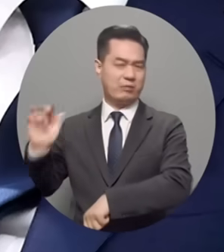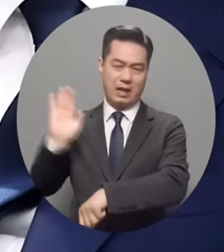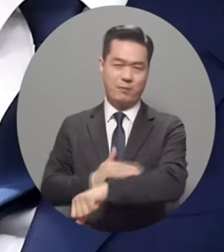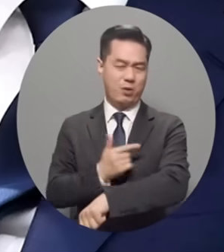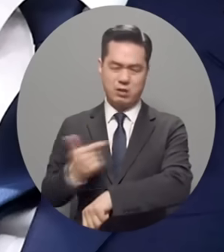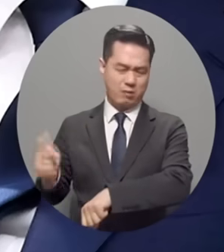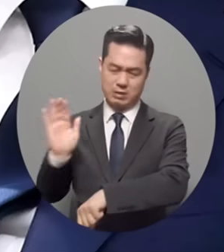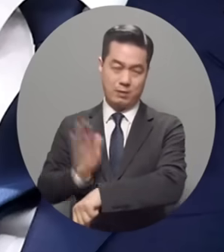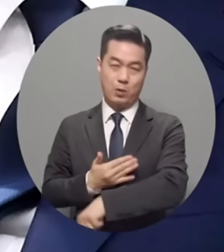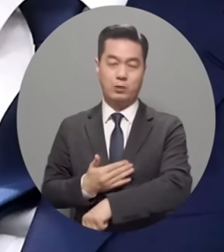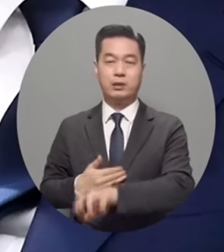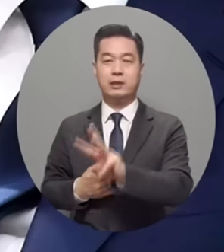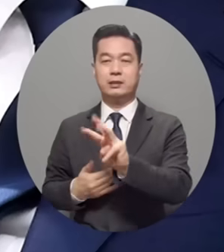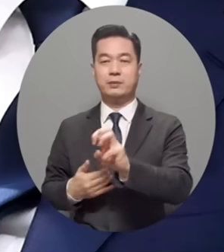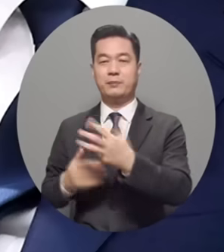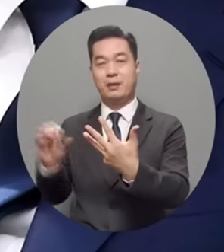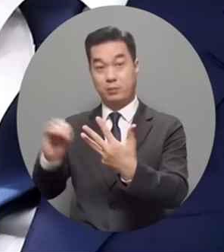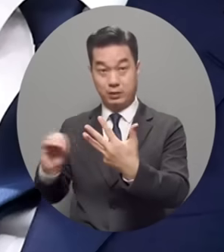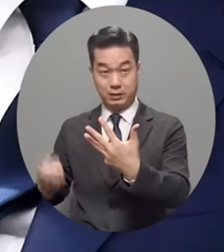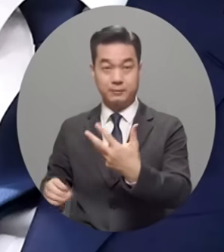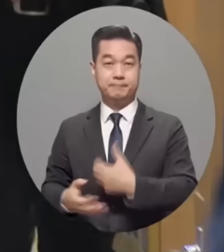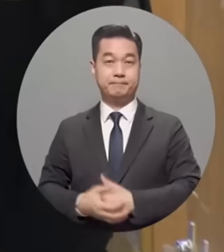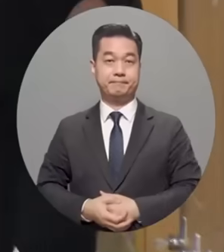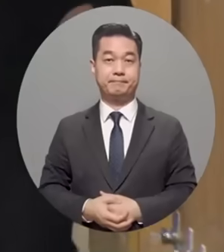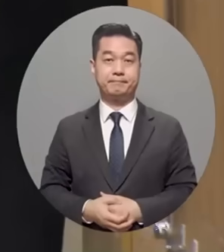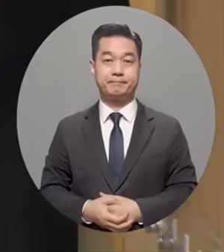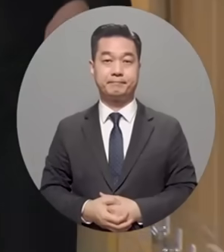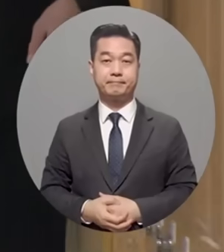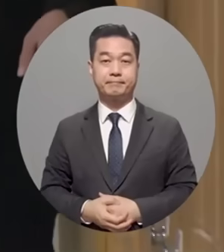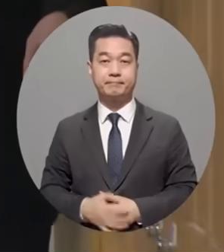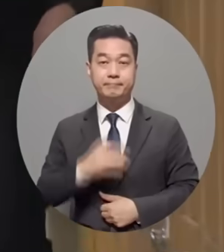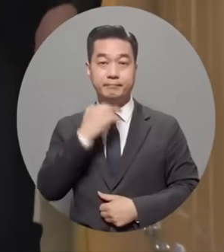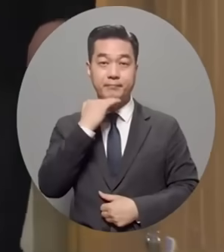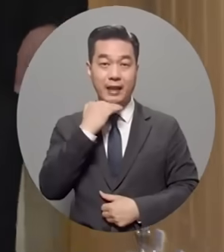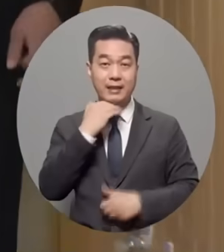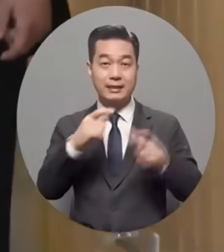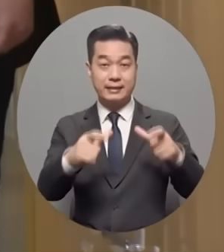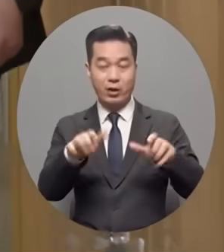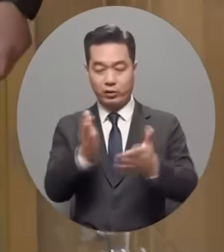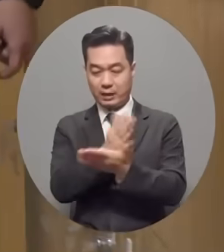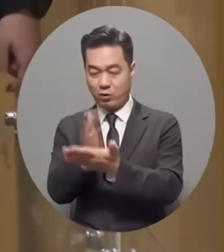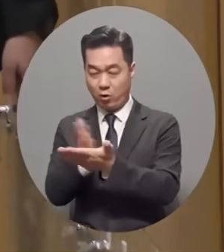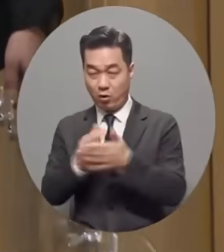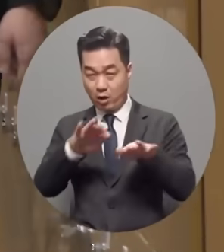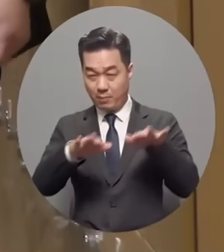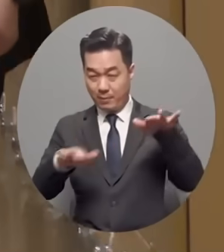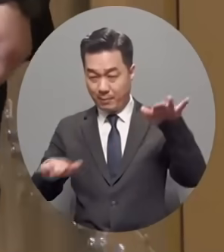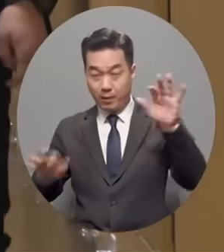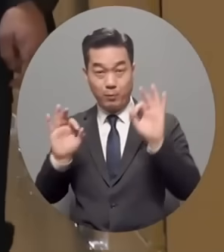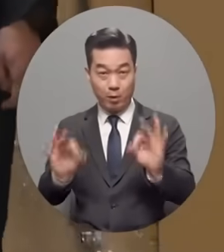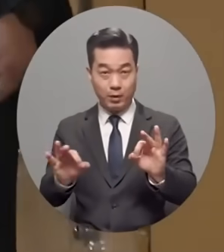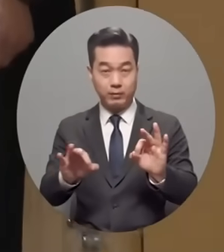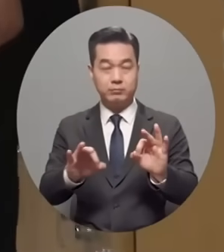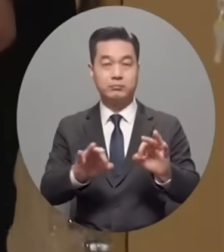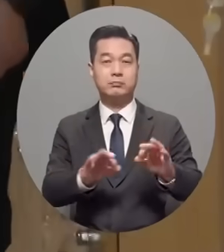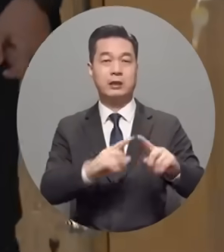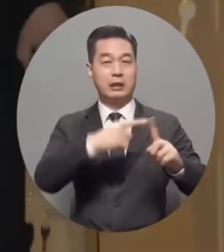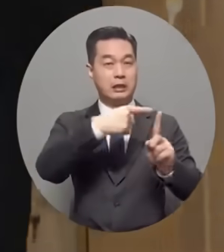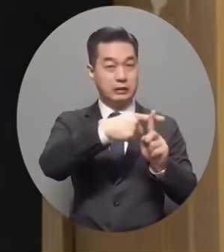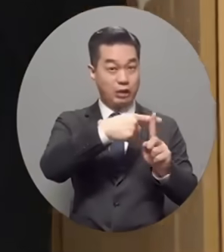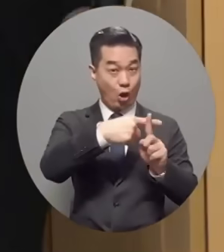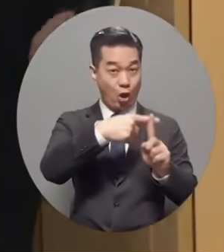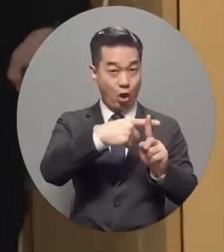있다가 38%였습니다. 연령과 지역별로 나눠서 볼 때 긍정적 평가를 한 집단은 각각